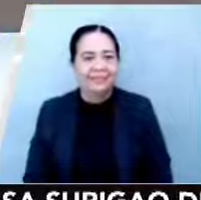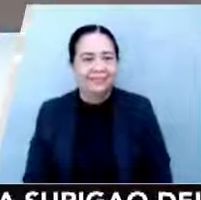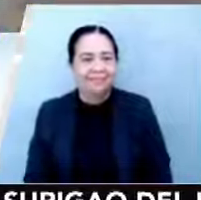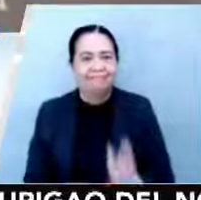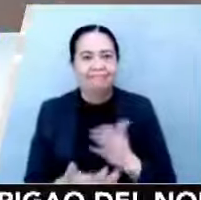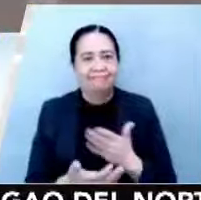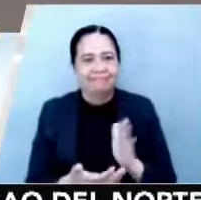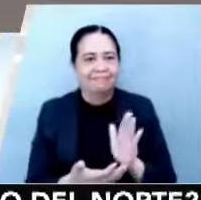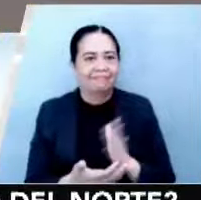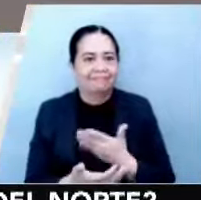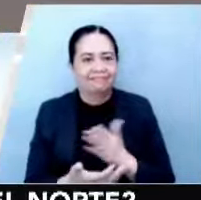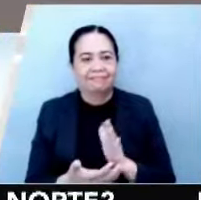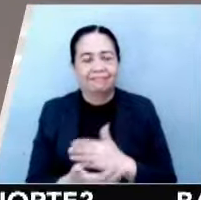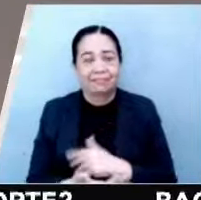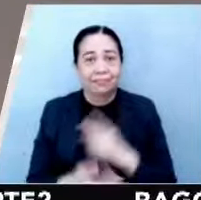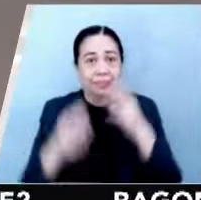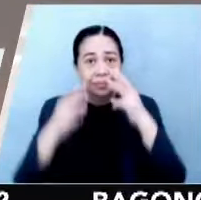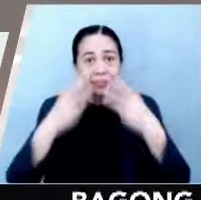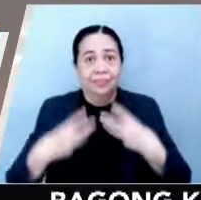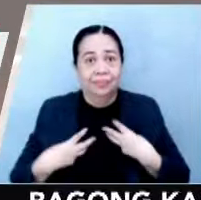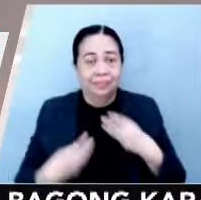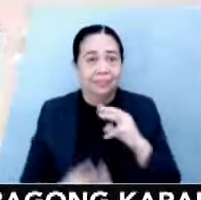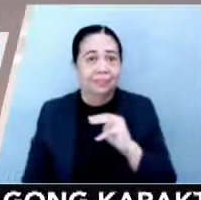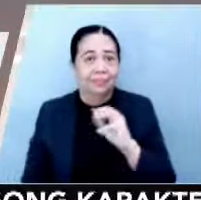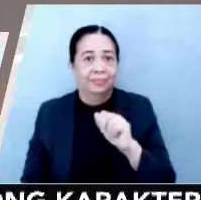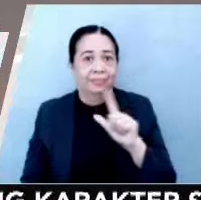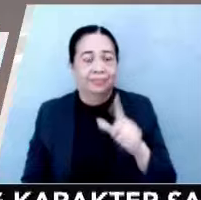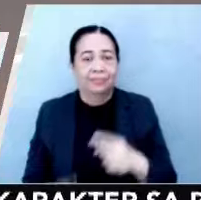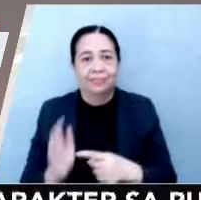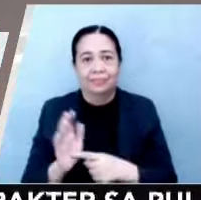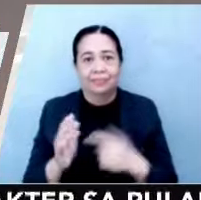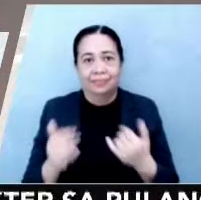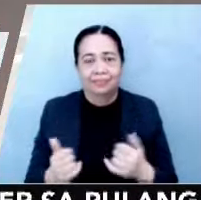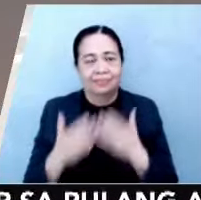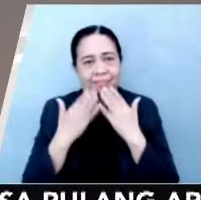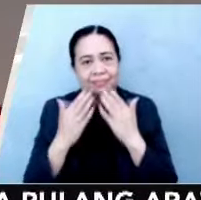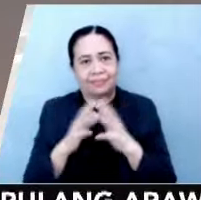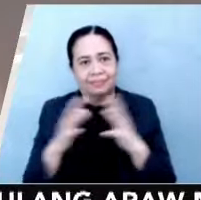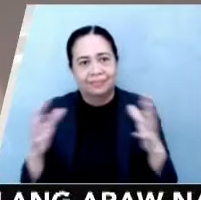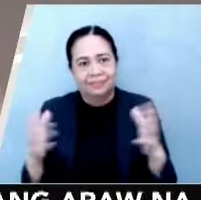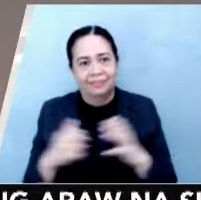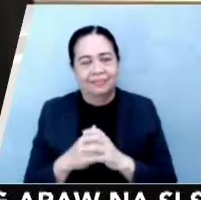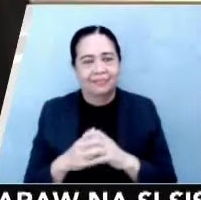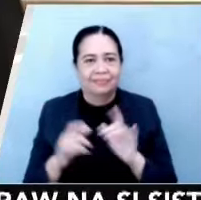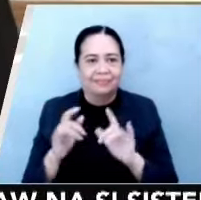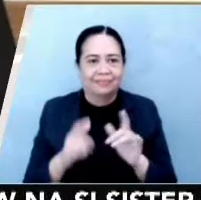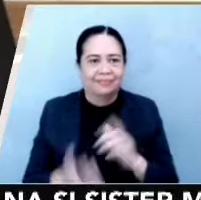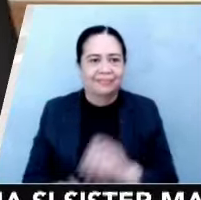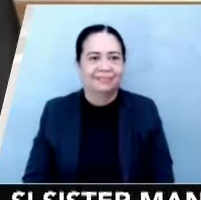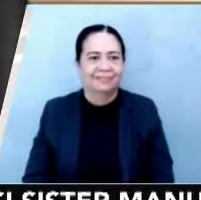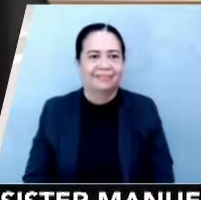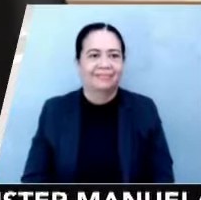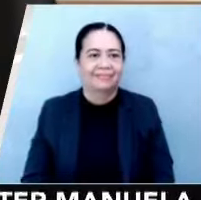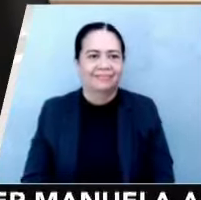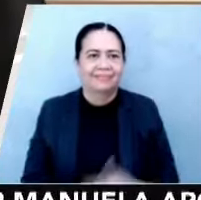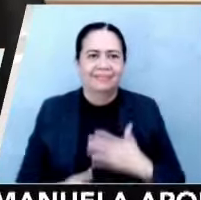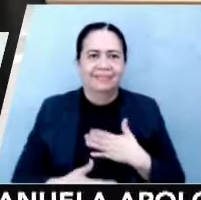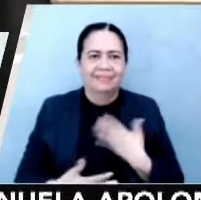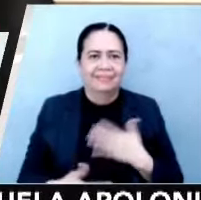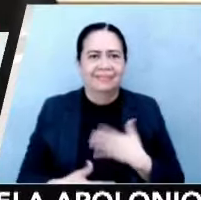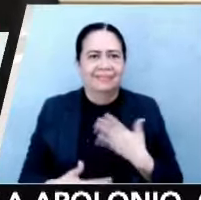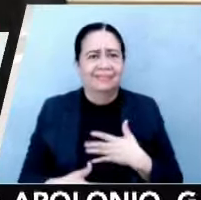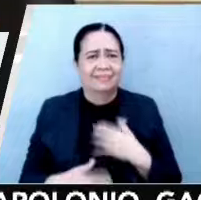Sa mga nanood ngayon sa mall show namin, maraming salamat. Inararo taka mga Pangasinense. Ang saya, ang wild